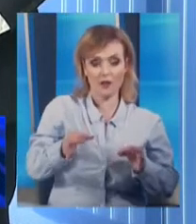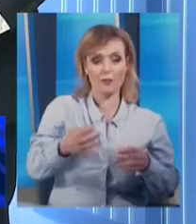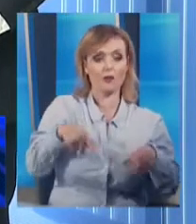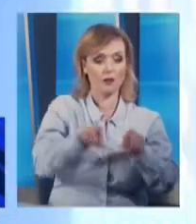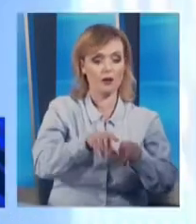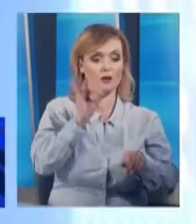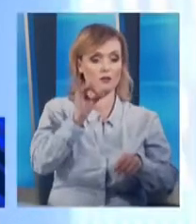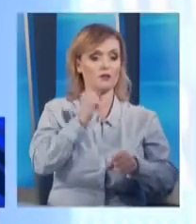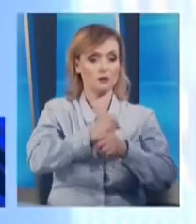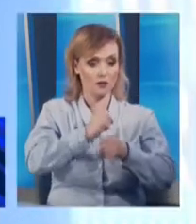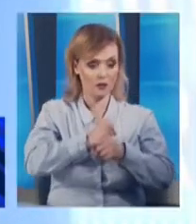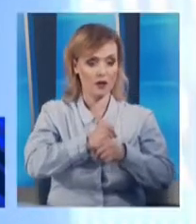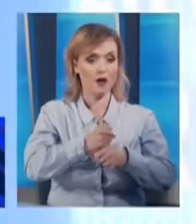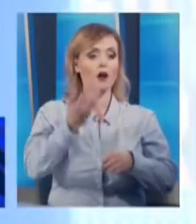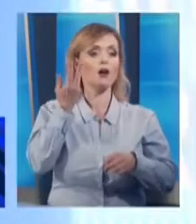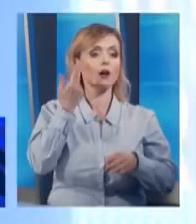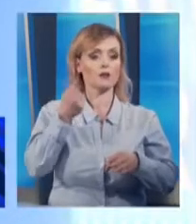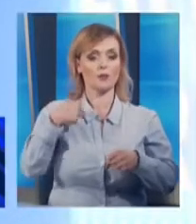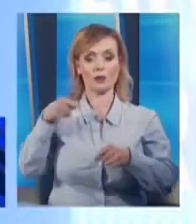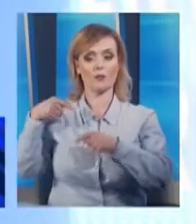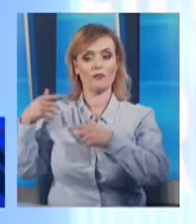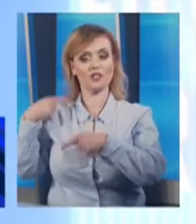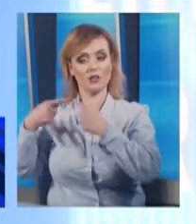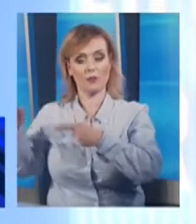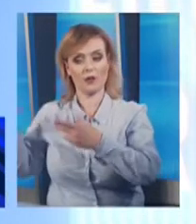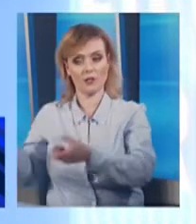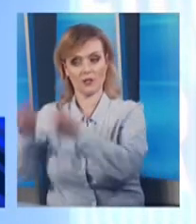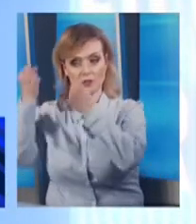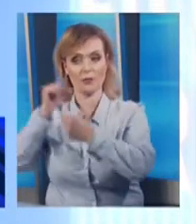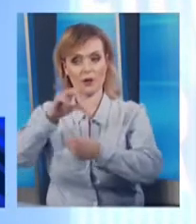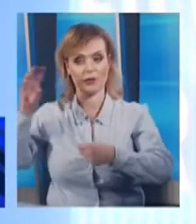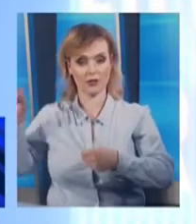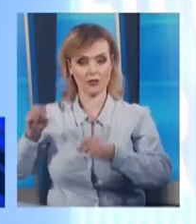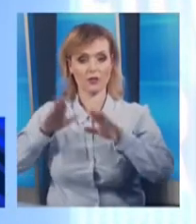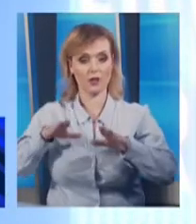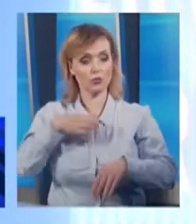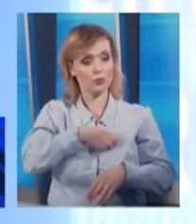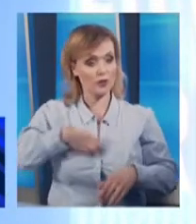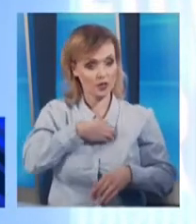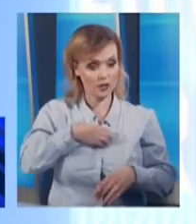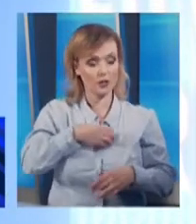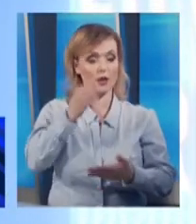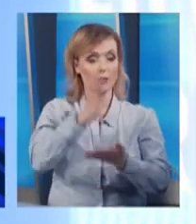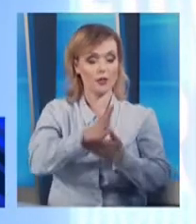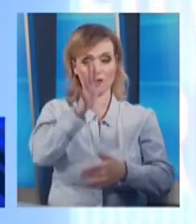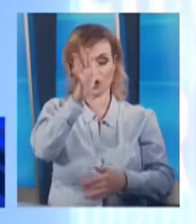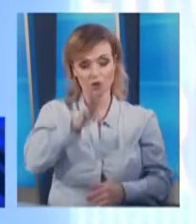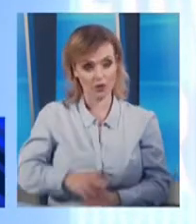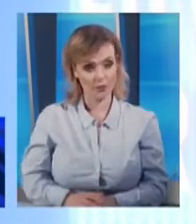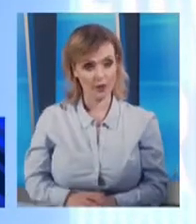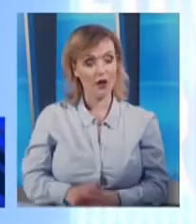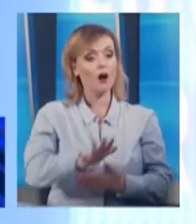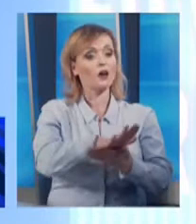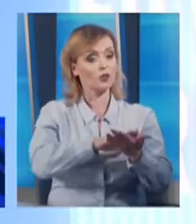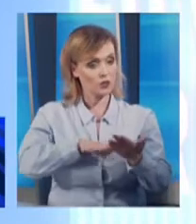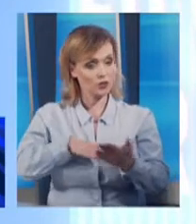când l-am susținut necondiționat pe colegul nostru la funcția de primar general a Capitalei. Vom continua